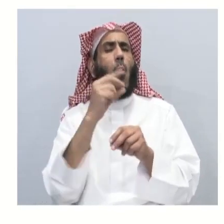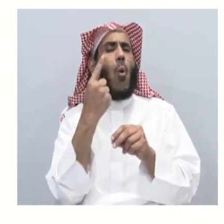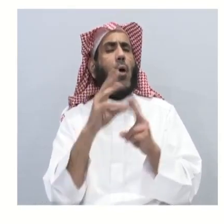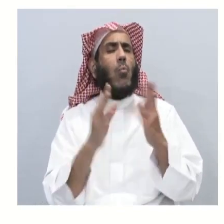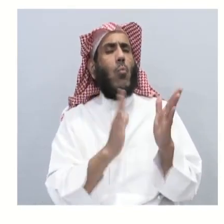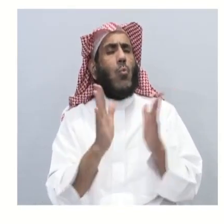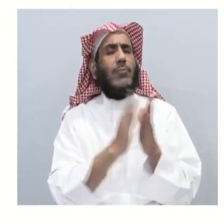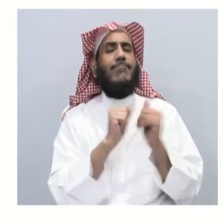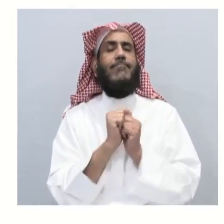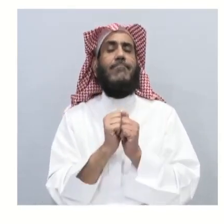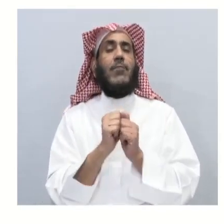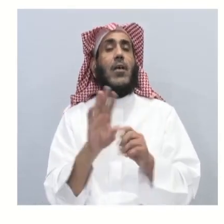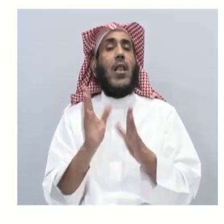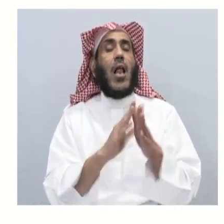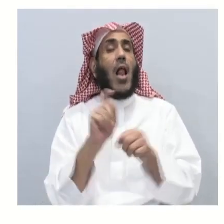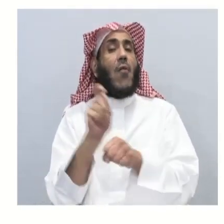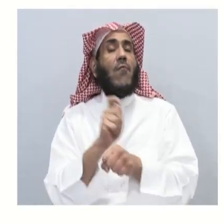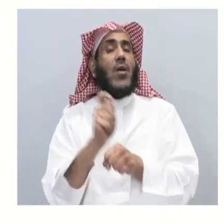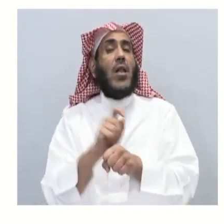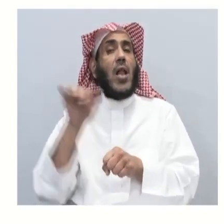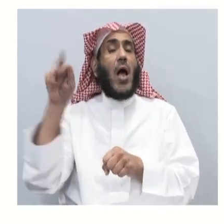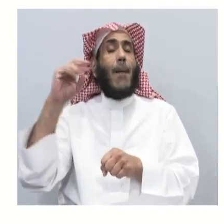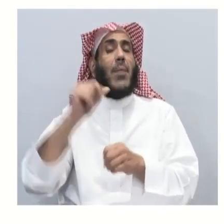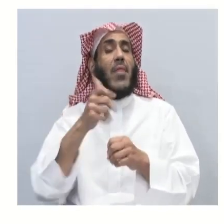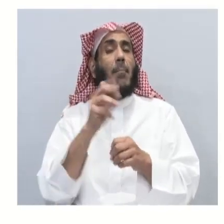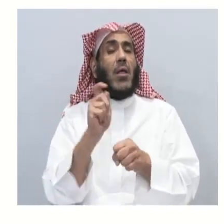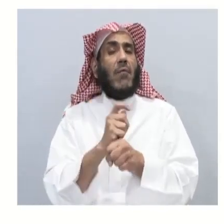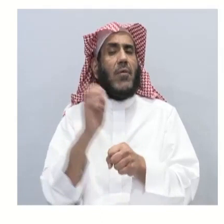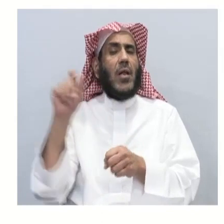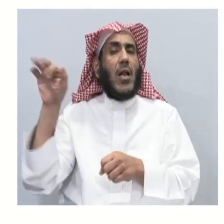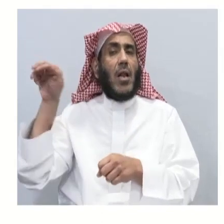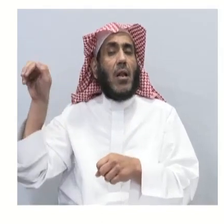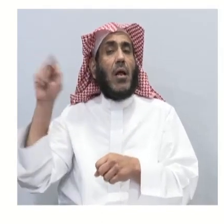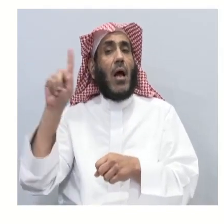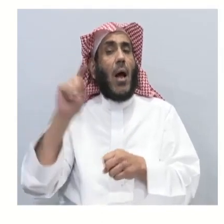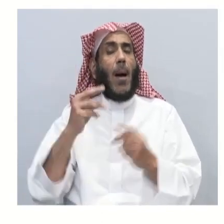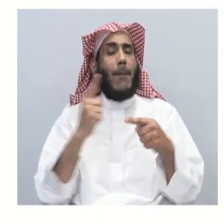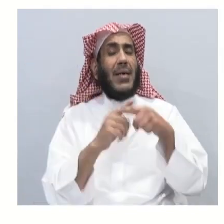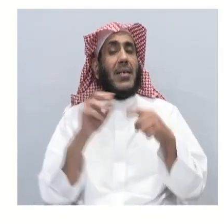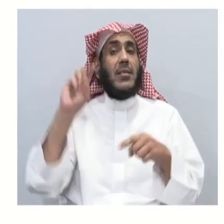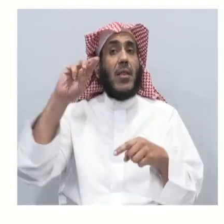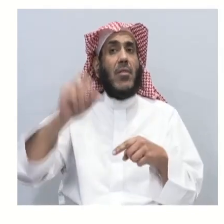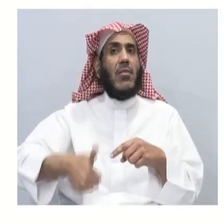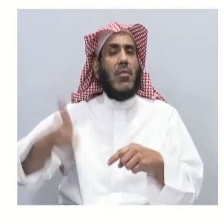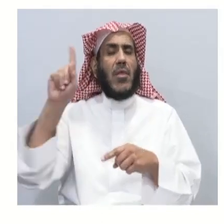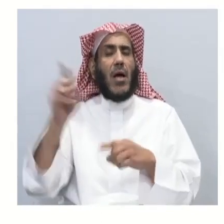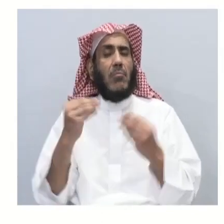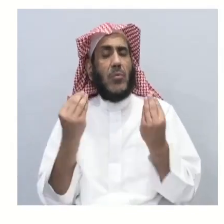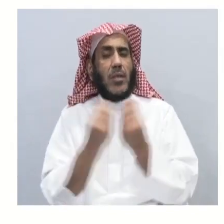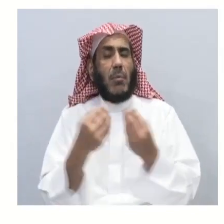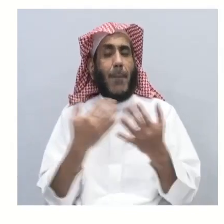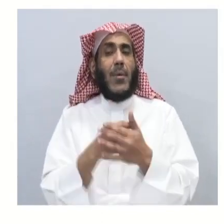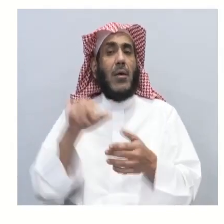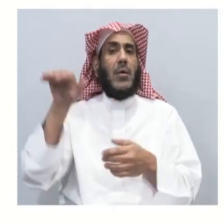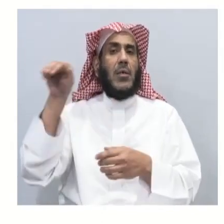الكلمة الثانية، الفعل حبذا، المؤلفة من الفعل حب زائد ذا الإشارية، عند الكتابة تكتب بهذا